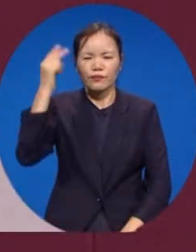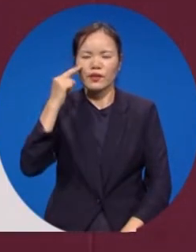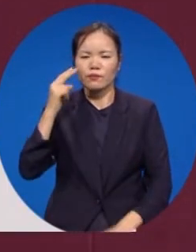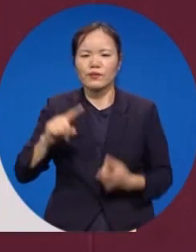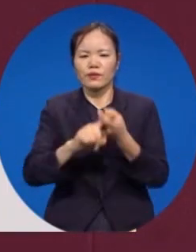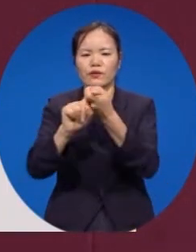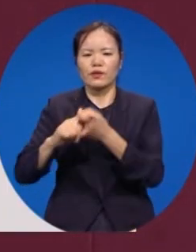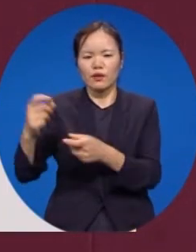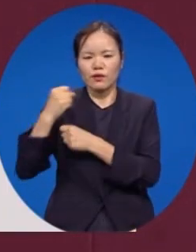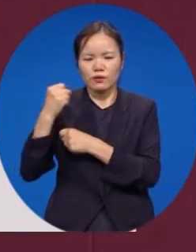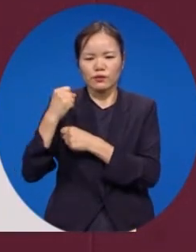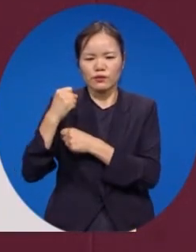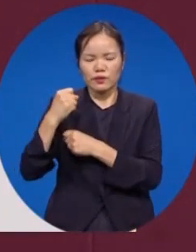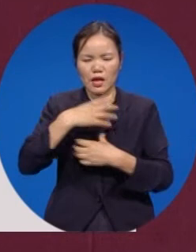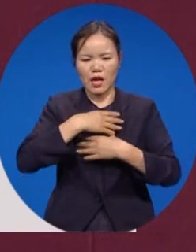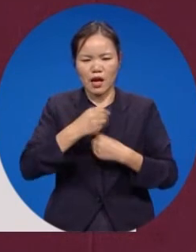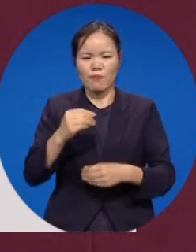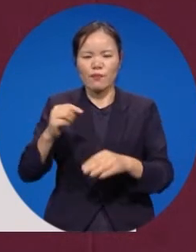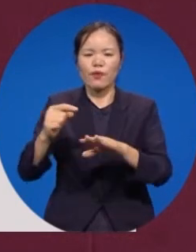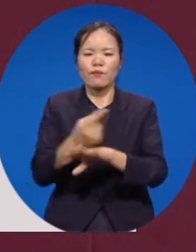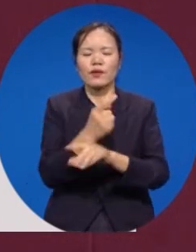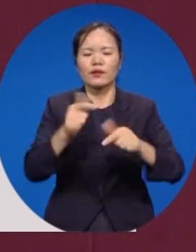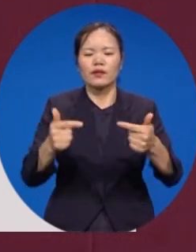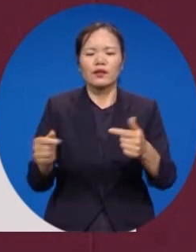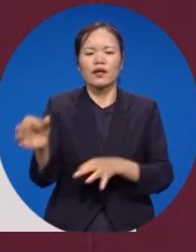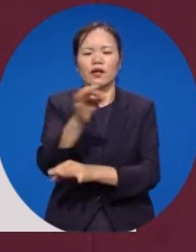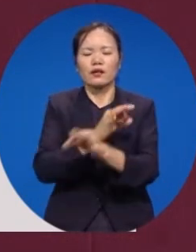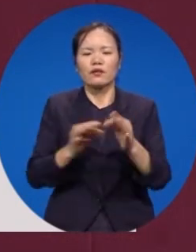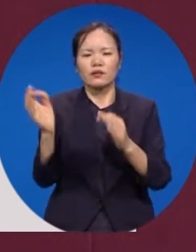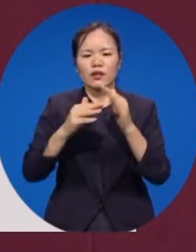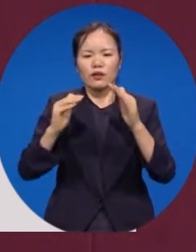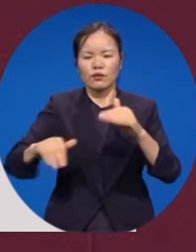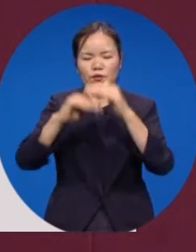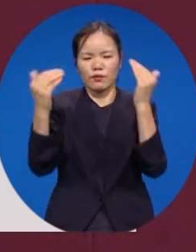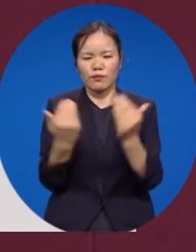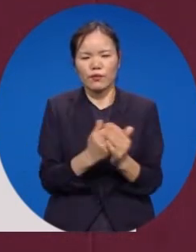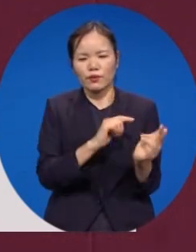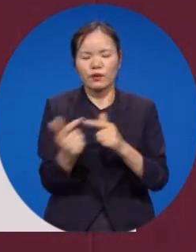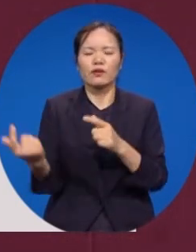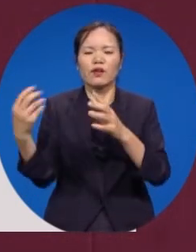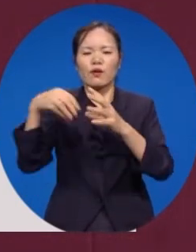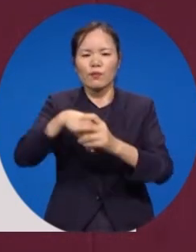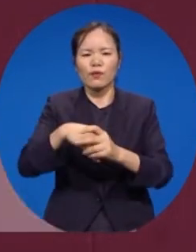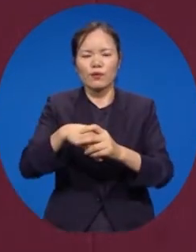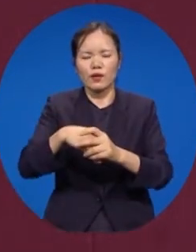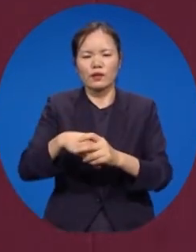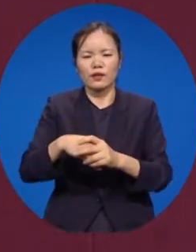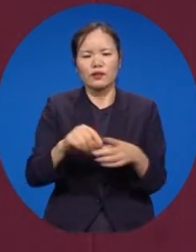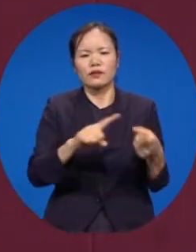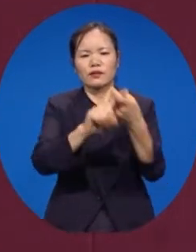한미동맹은 군사와 안보뿐만이 아니라 경제와 공공 분야를 포괄하는 포괄동맹입니다.